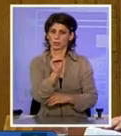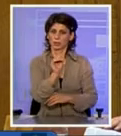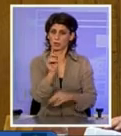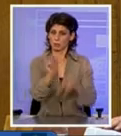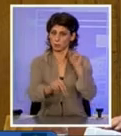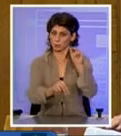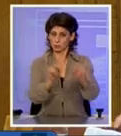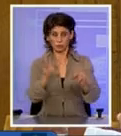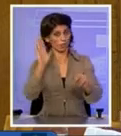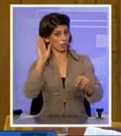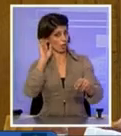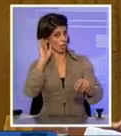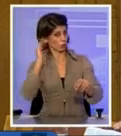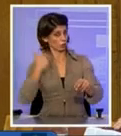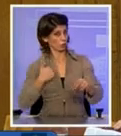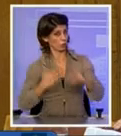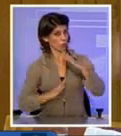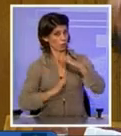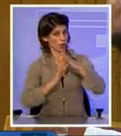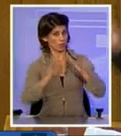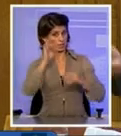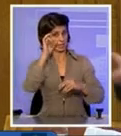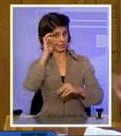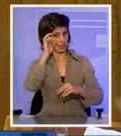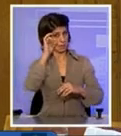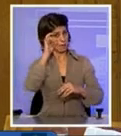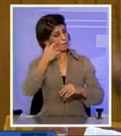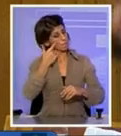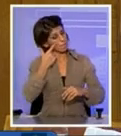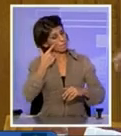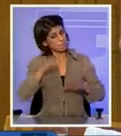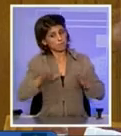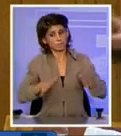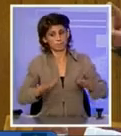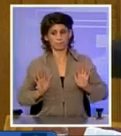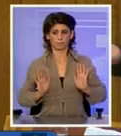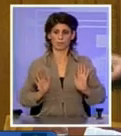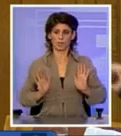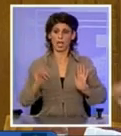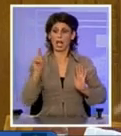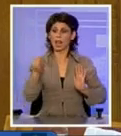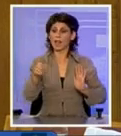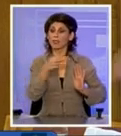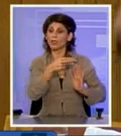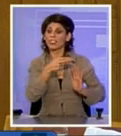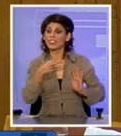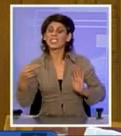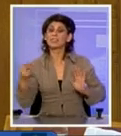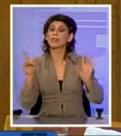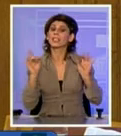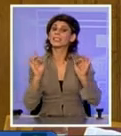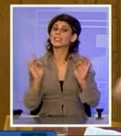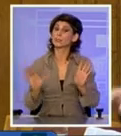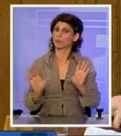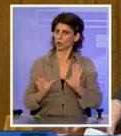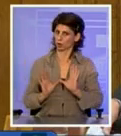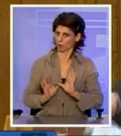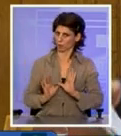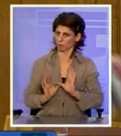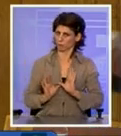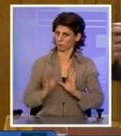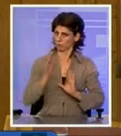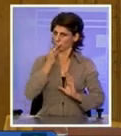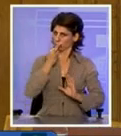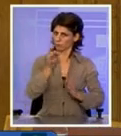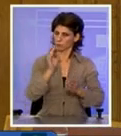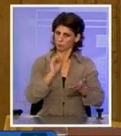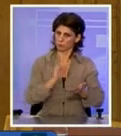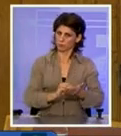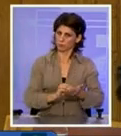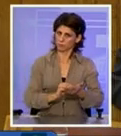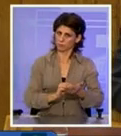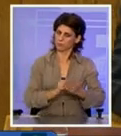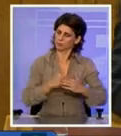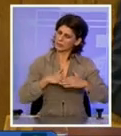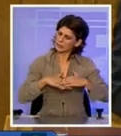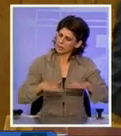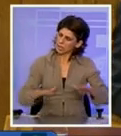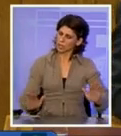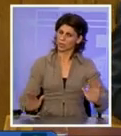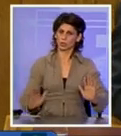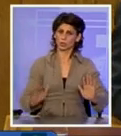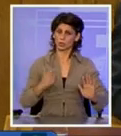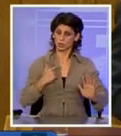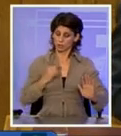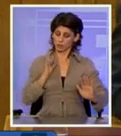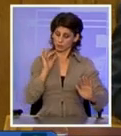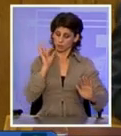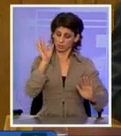ακούσω και τον πρόεδρο μου, τον κύριο Σαμαρά. Όμως, αυτό δεν θα σημαίνει τίποτε. Σας λέω και πάλι και κλείνω. Οδηγούμαστε στην